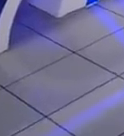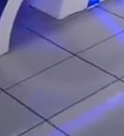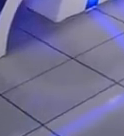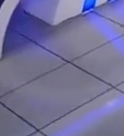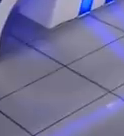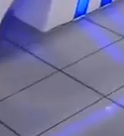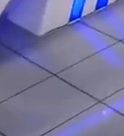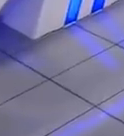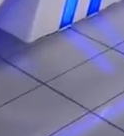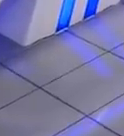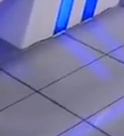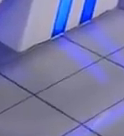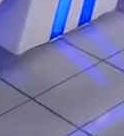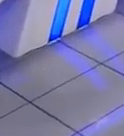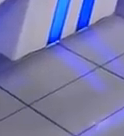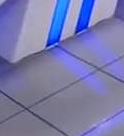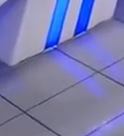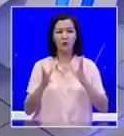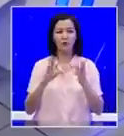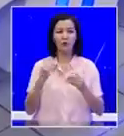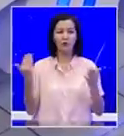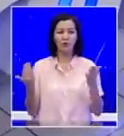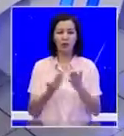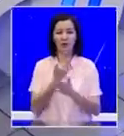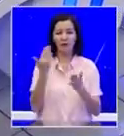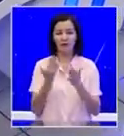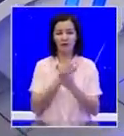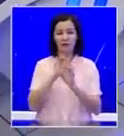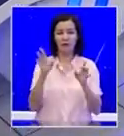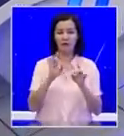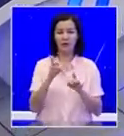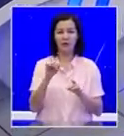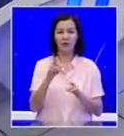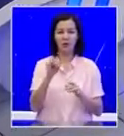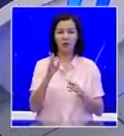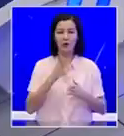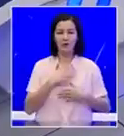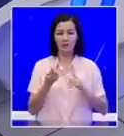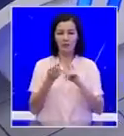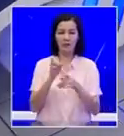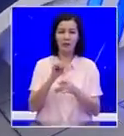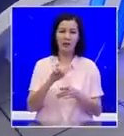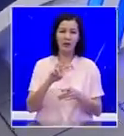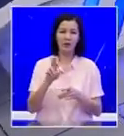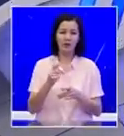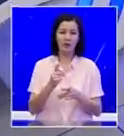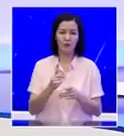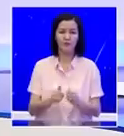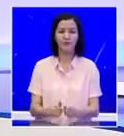армысыздар, аймақтың бас арнасында қорытынды жаңалықтар, студияда ақпараттар легімен Гауһар Мұса, сурд аудармада Айгүл